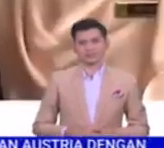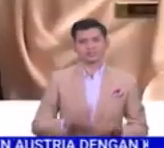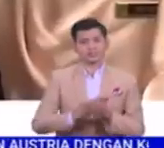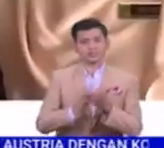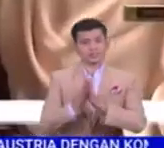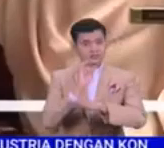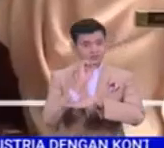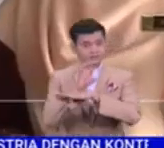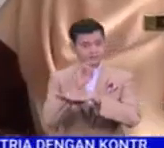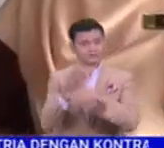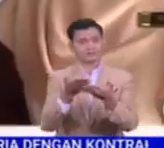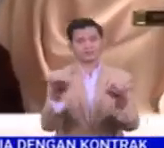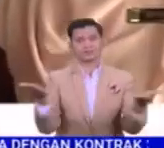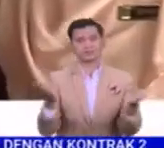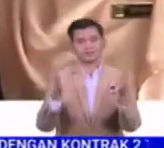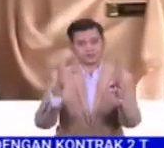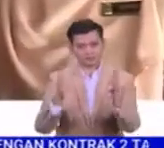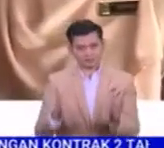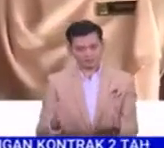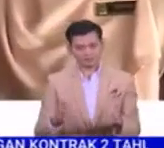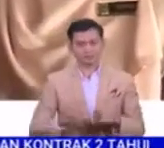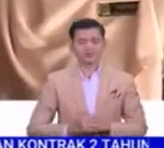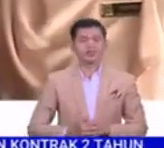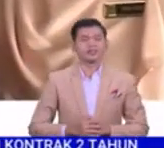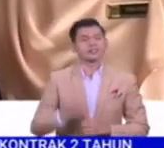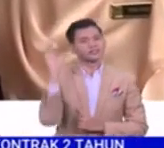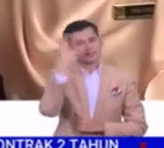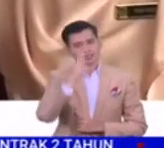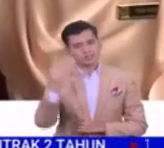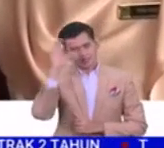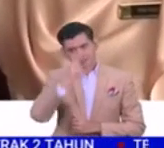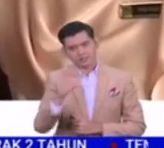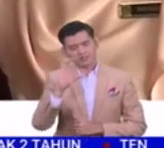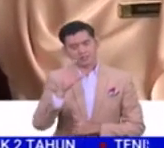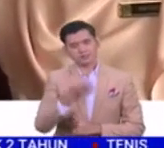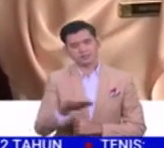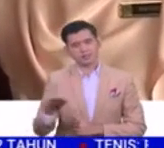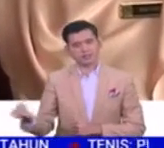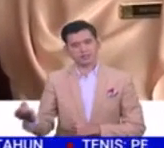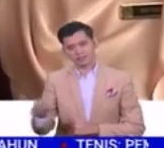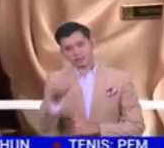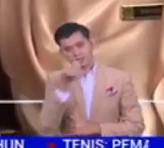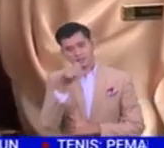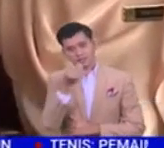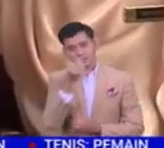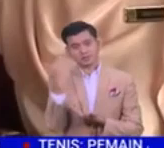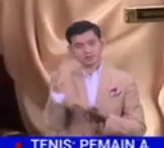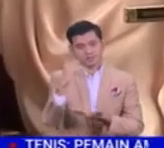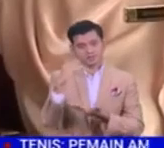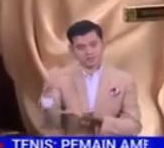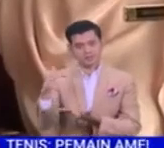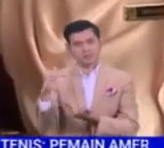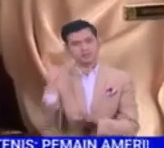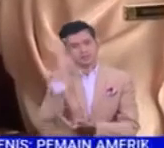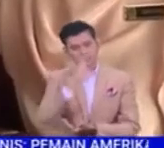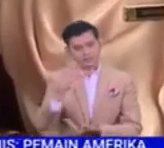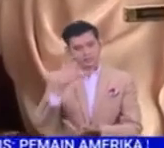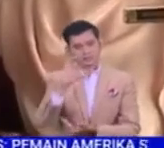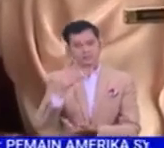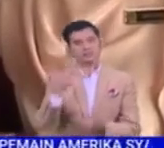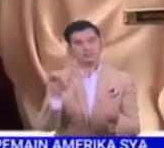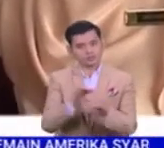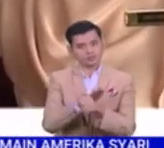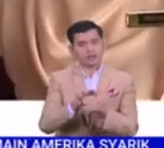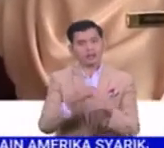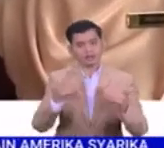Jadi nasihat saya kepada pengguna, carilah bekalan ini daripada hari ini. Cari dan biar bekalan ini